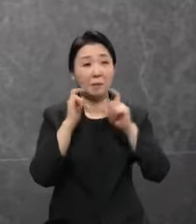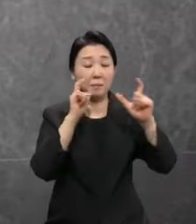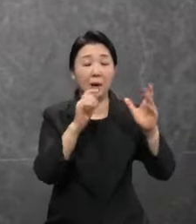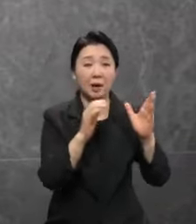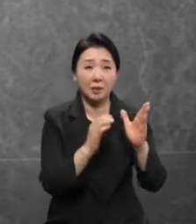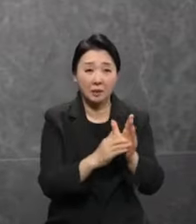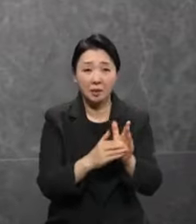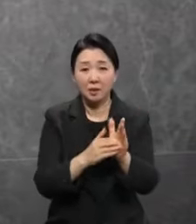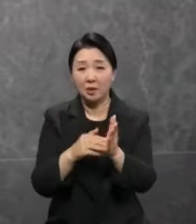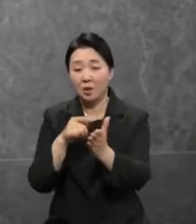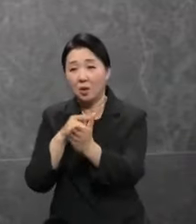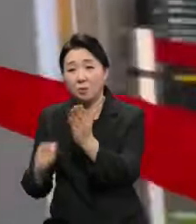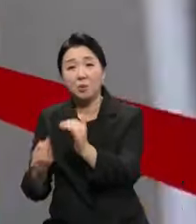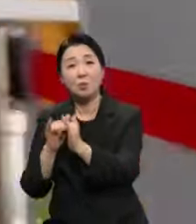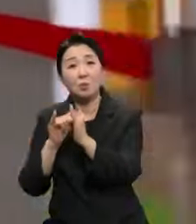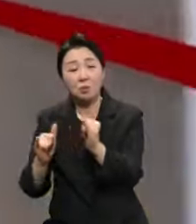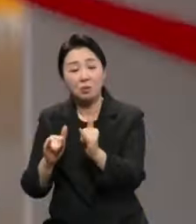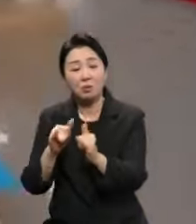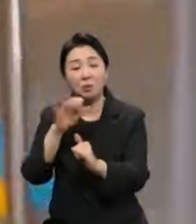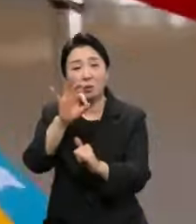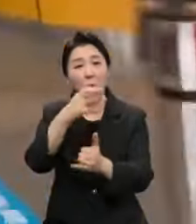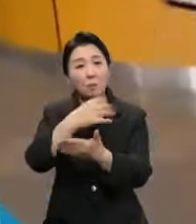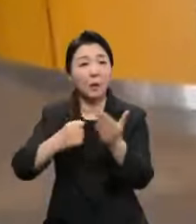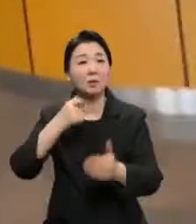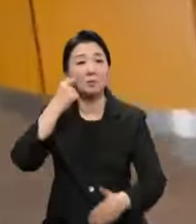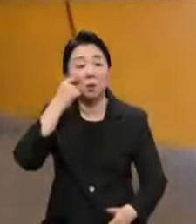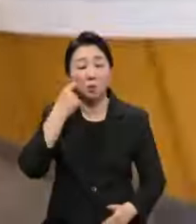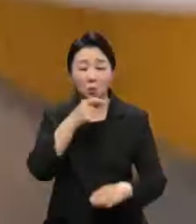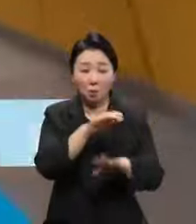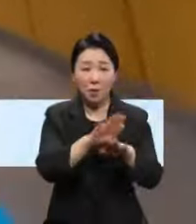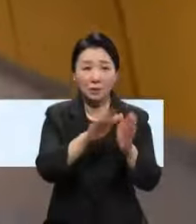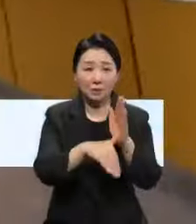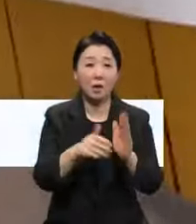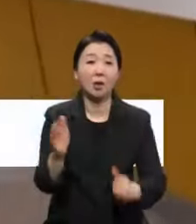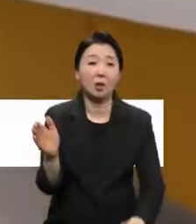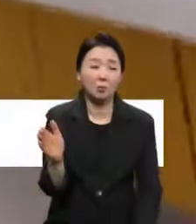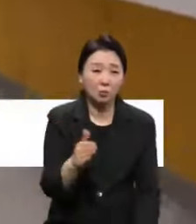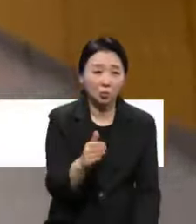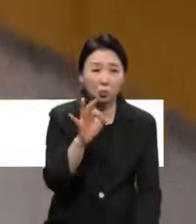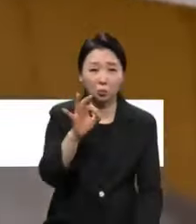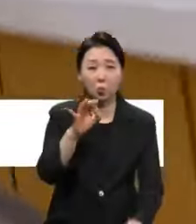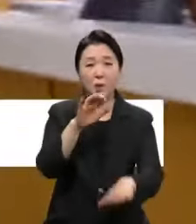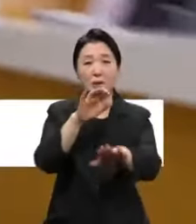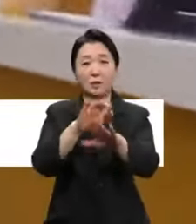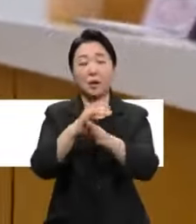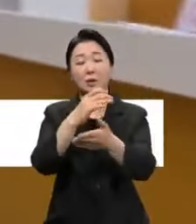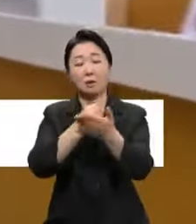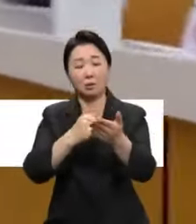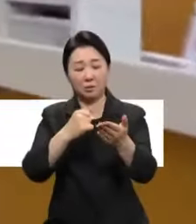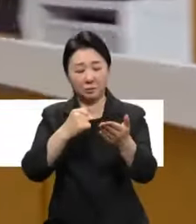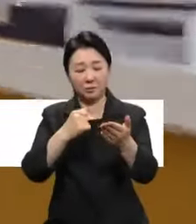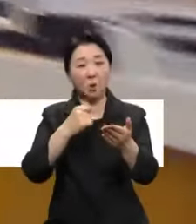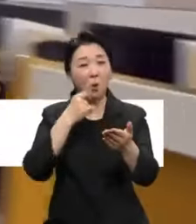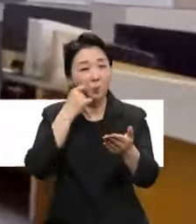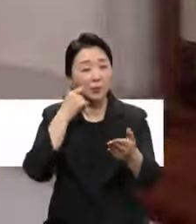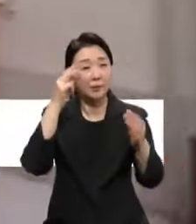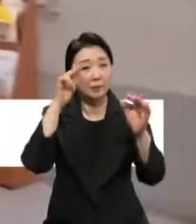공탁금을 찾아갈 수 없습니다. 돈을 맡길 때부터 공탁금을 가져갈 수 없다는 점에 동의해야 하기